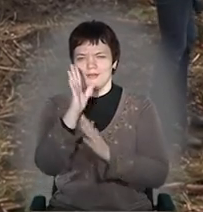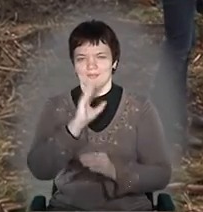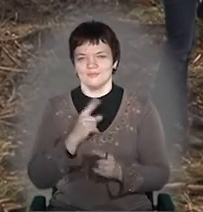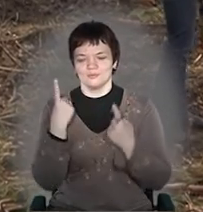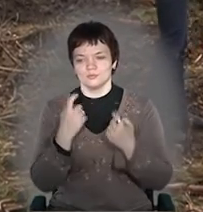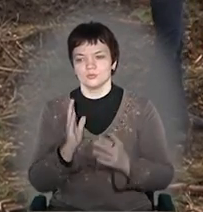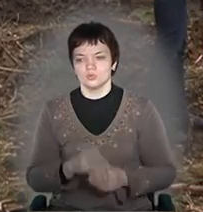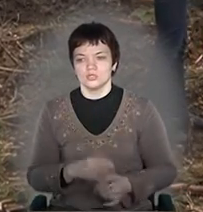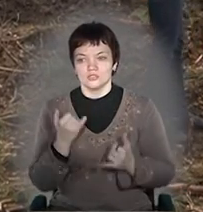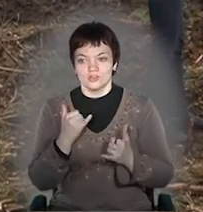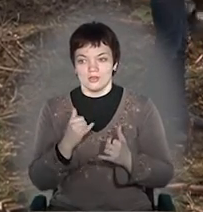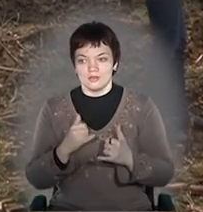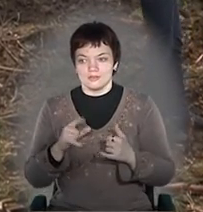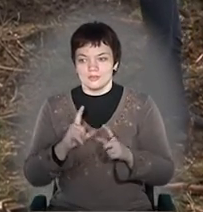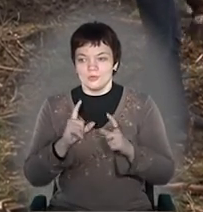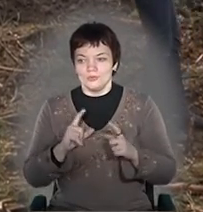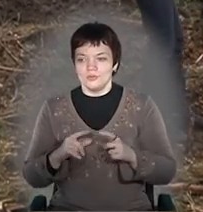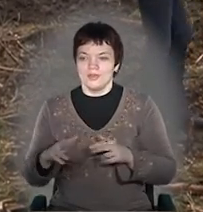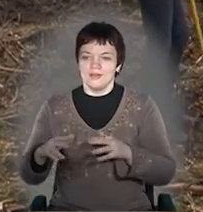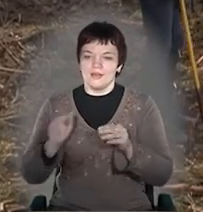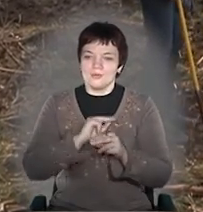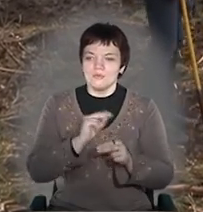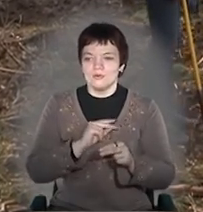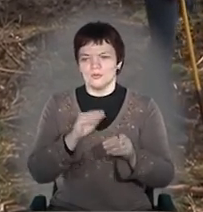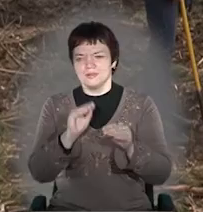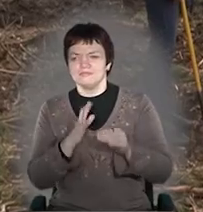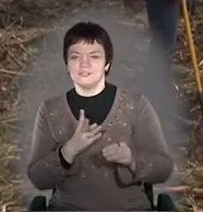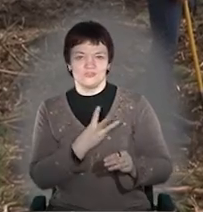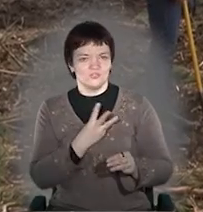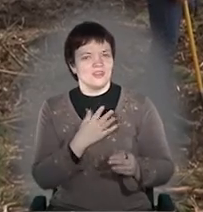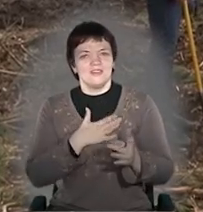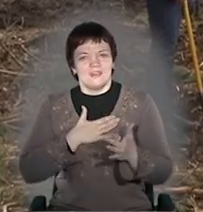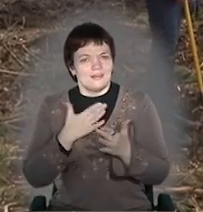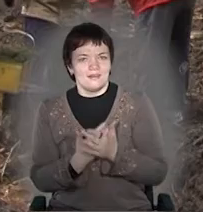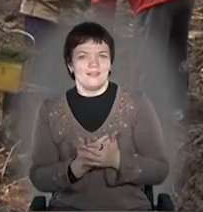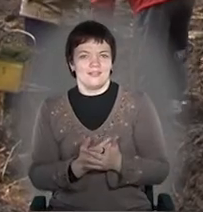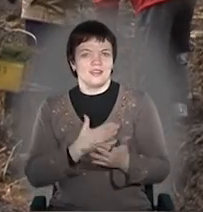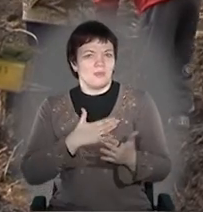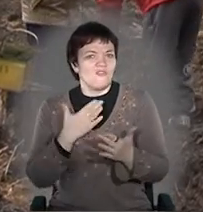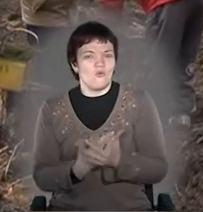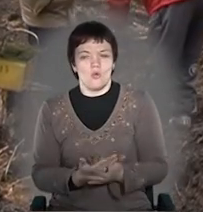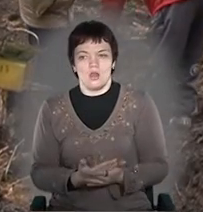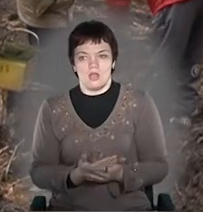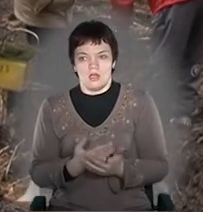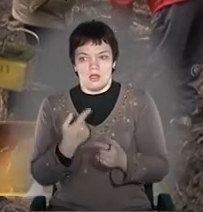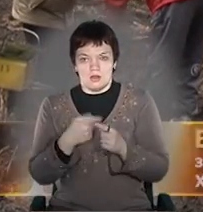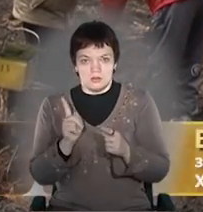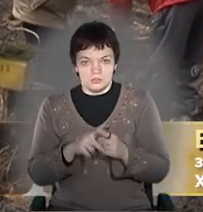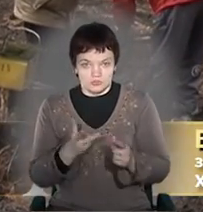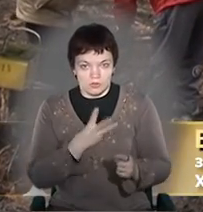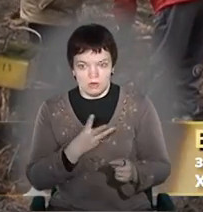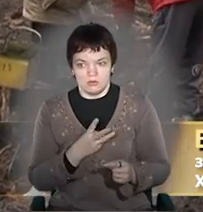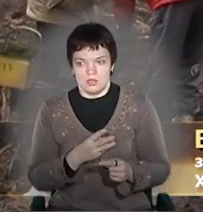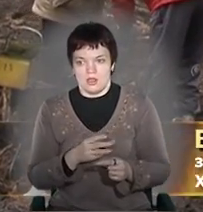ту атмосферу, которая существует сейчас в этом коллективе, который добровольно этот субботник посвятил одному единственному